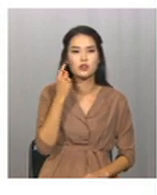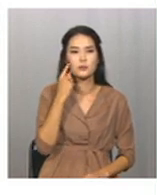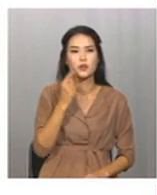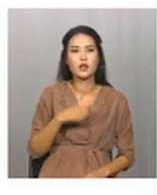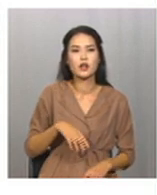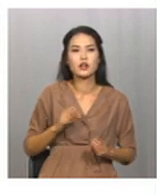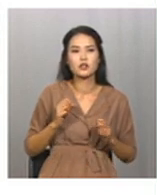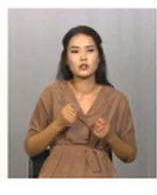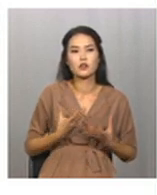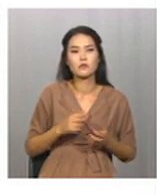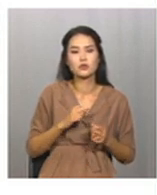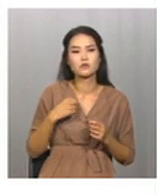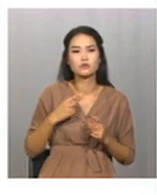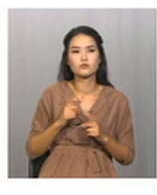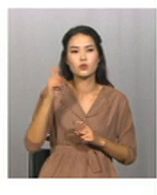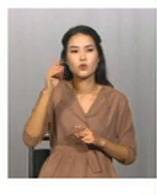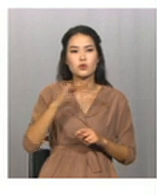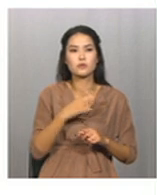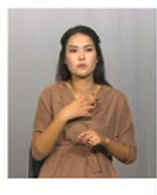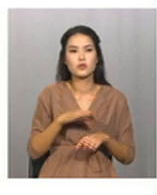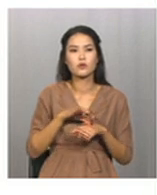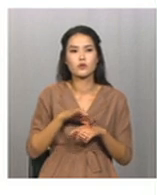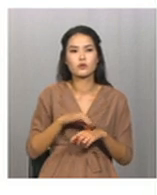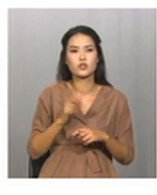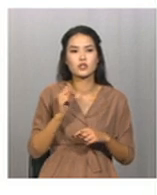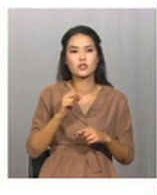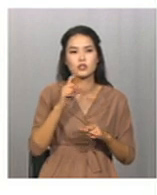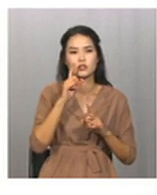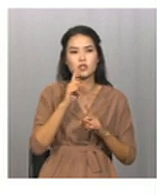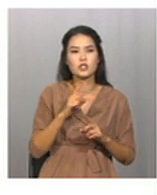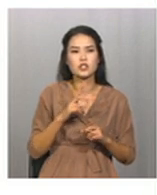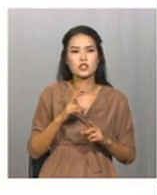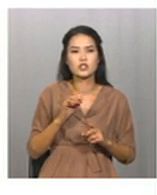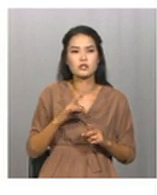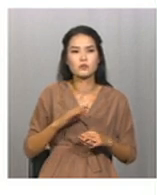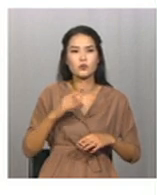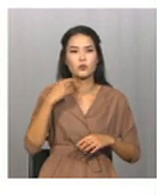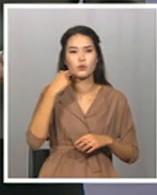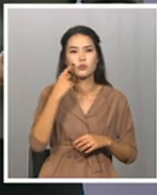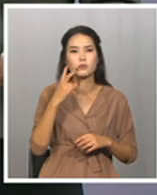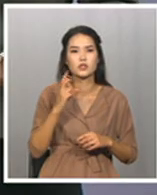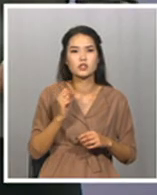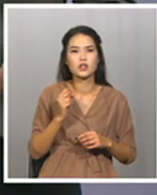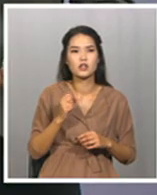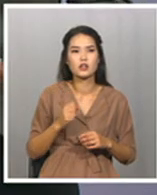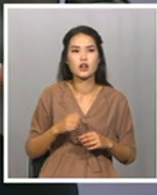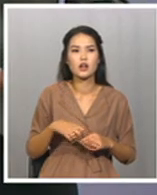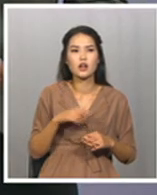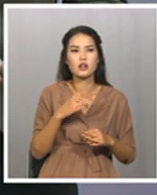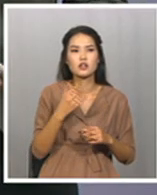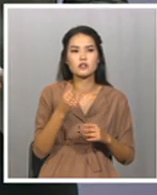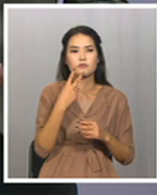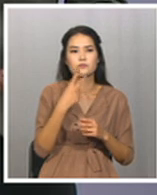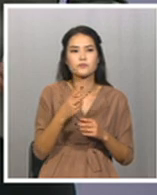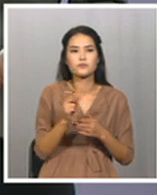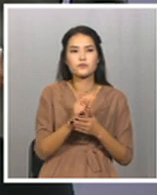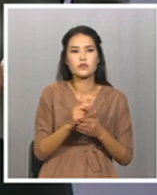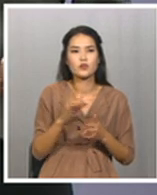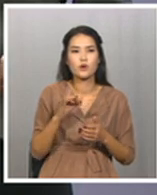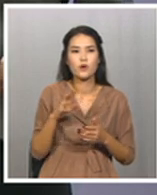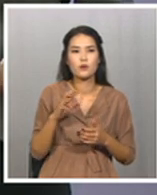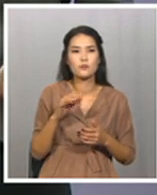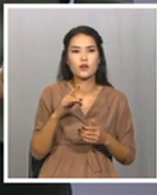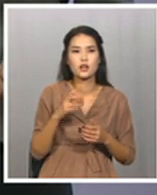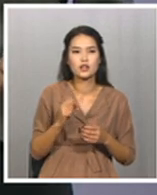довольно высокого роста, с белой кожей и проклятым неистребимым румянцем на щеках. Экранизация романа Факунина была более